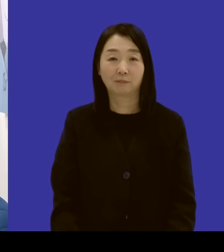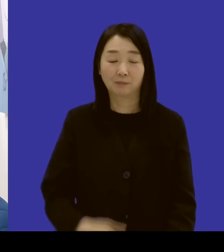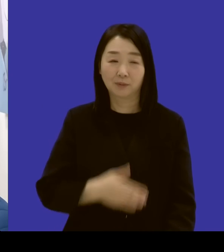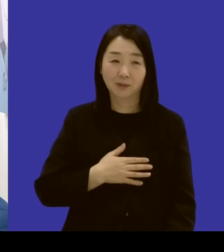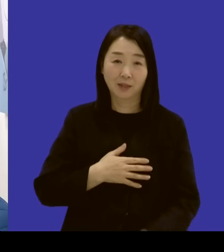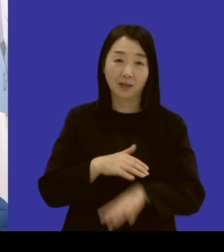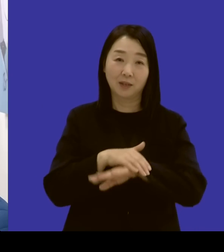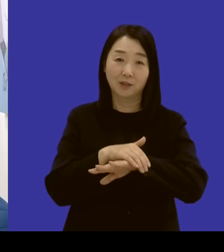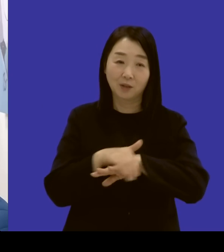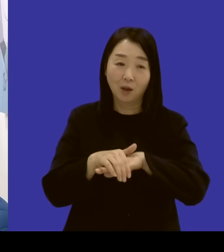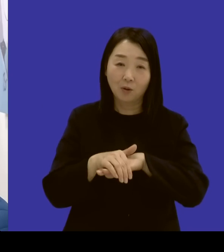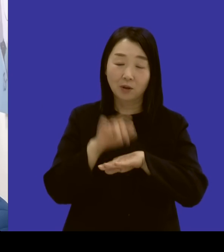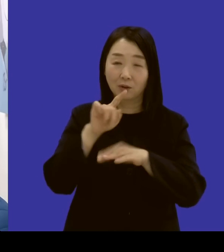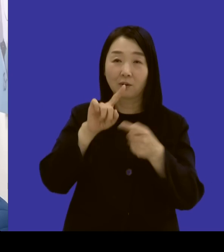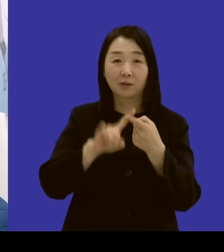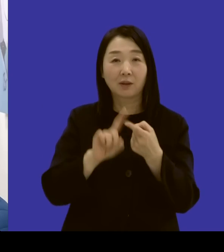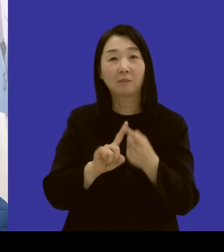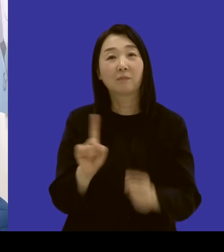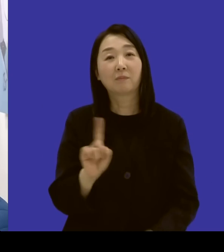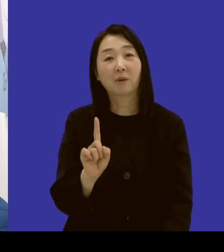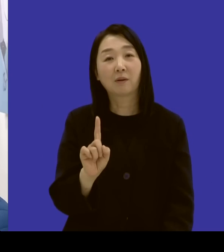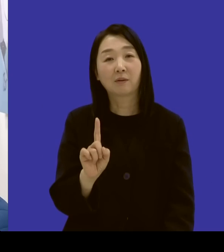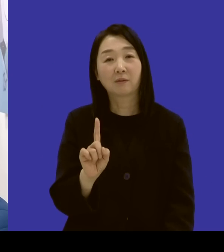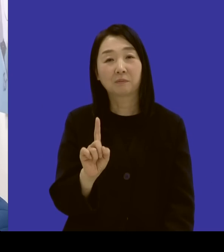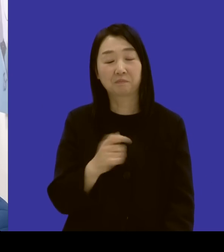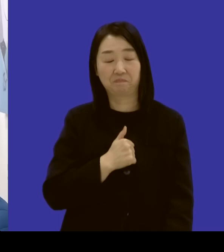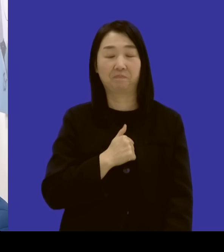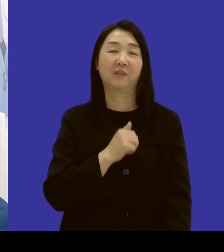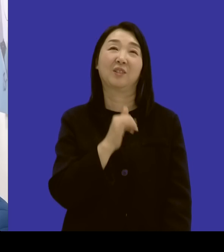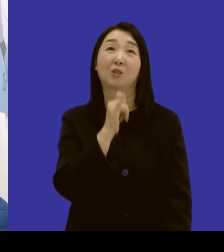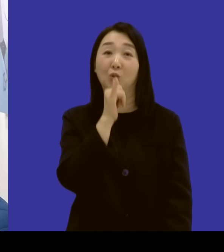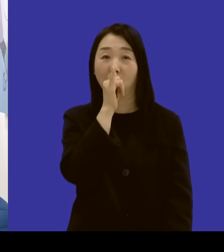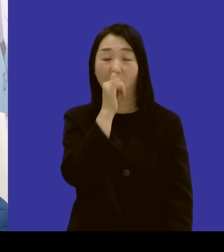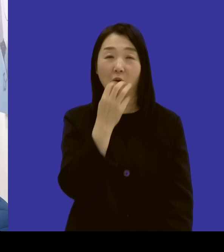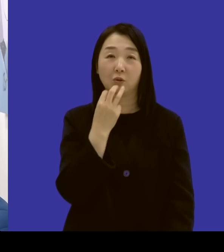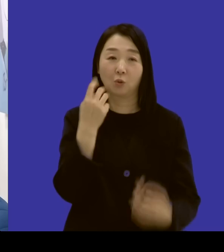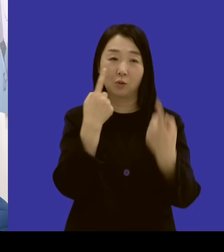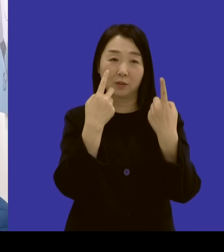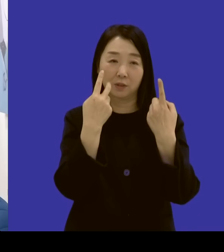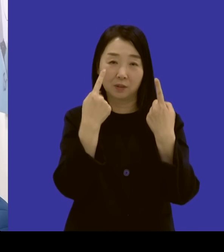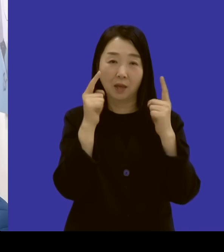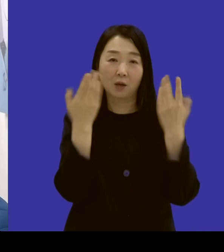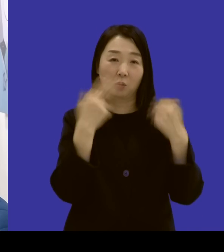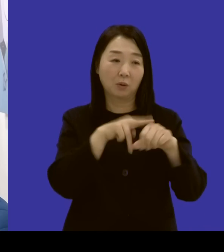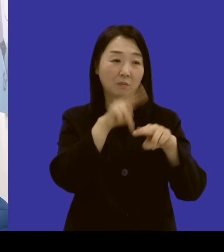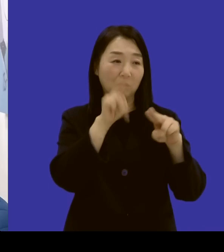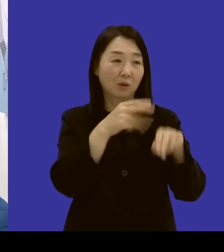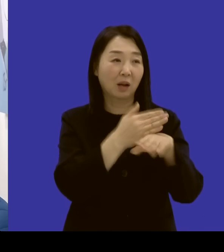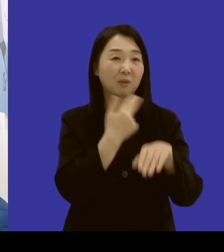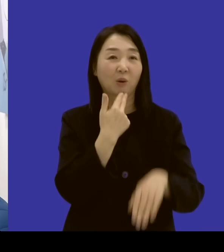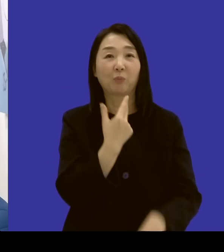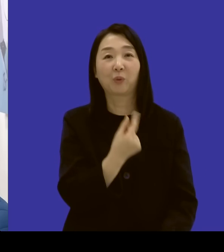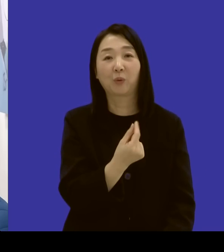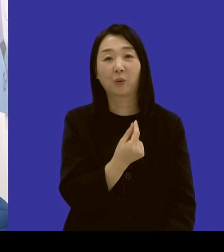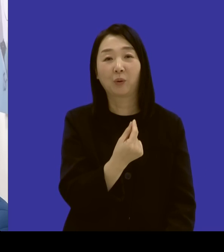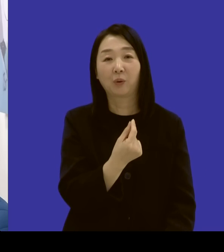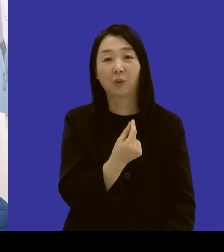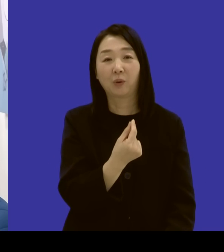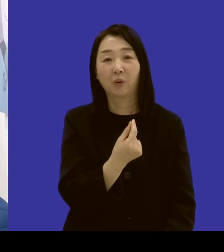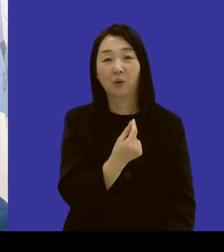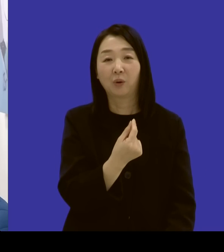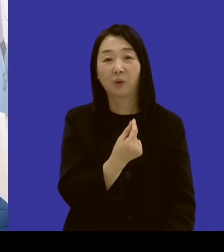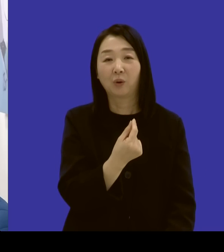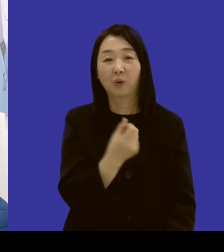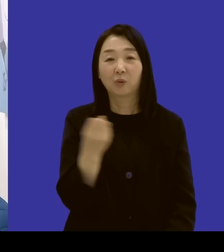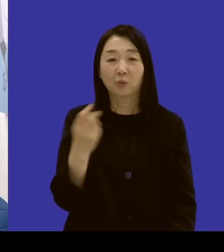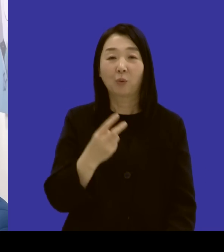계획이 거기에 대한 프라이스가 있는 거예요. 예. 서울대학을 그만두고 감사하지 않고 거기에 대한 프라이스가